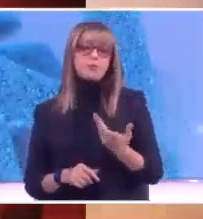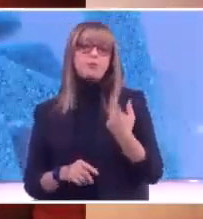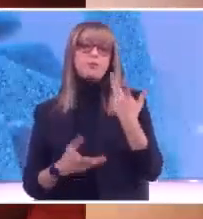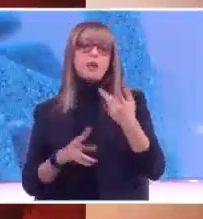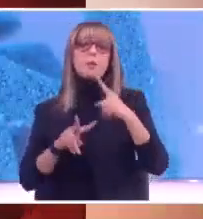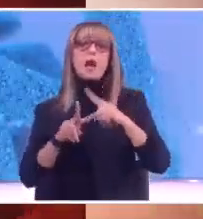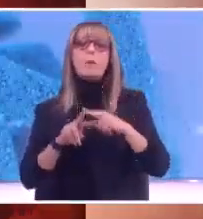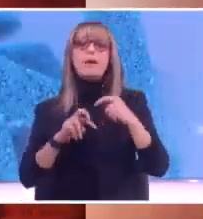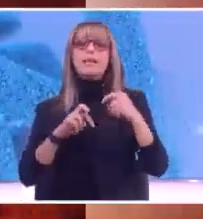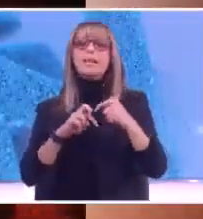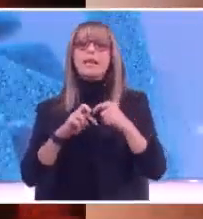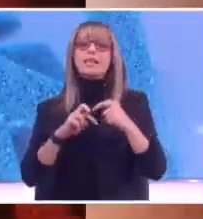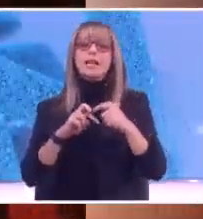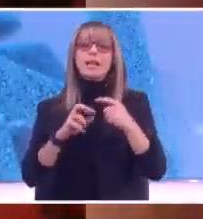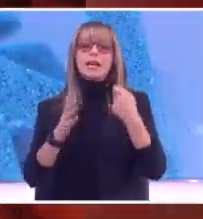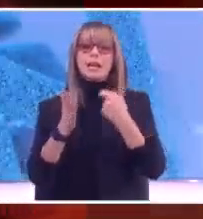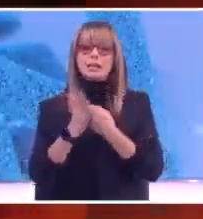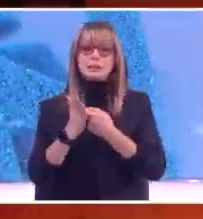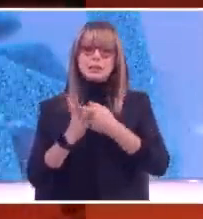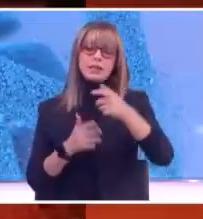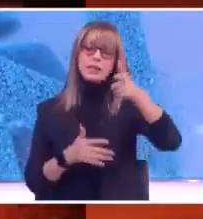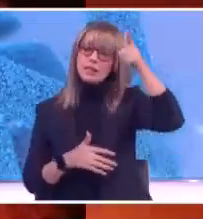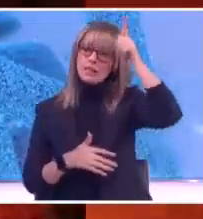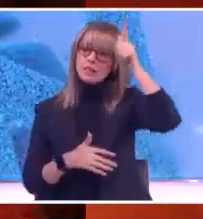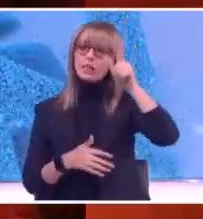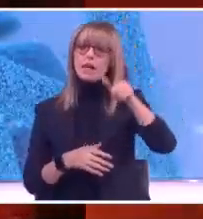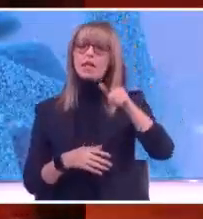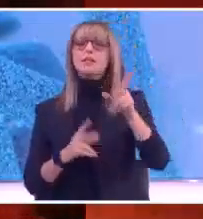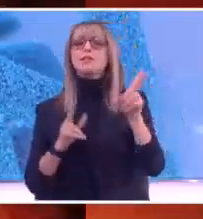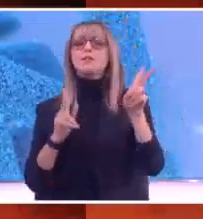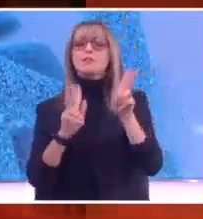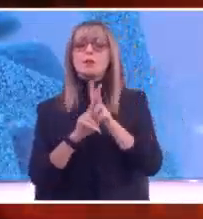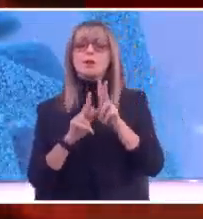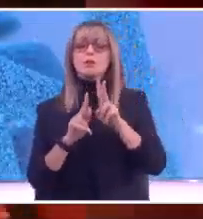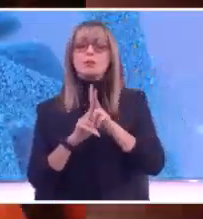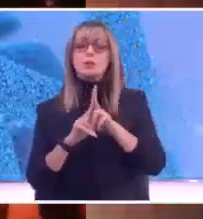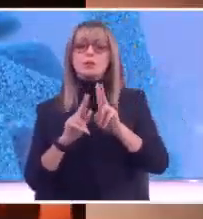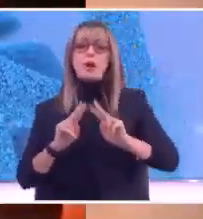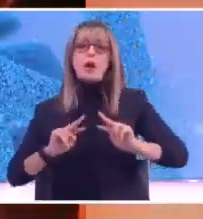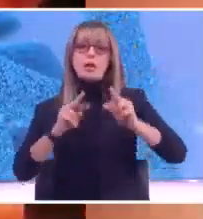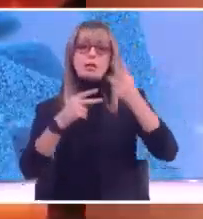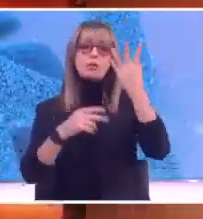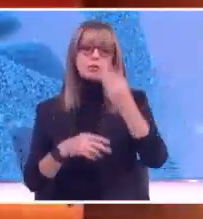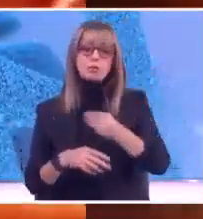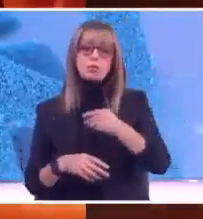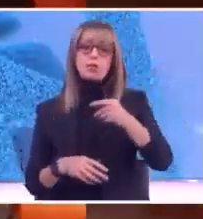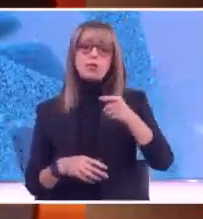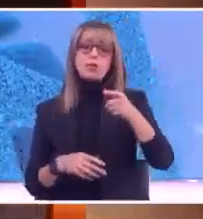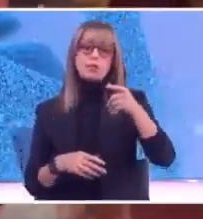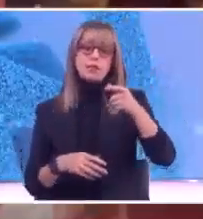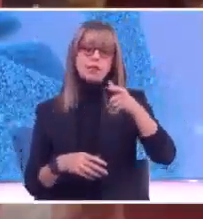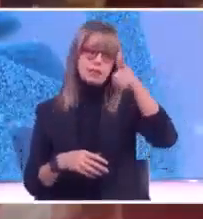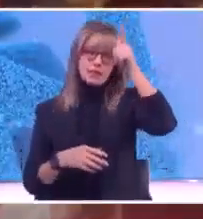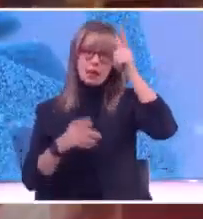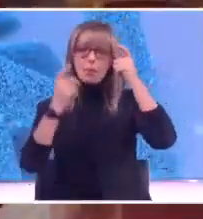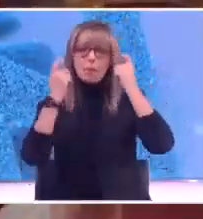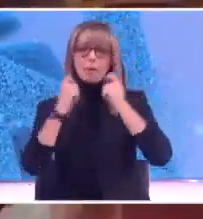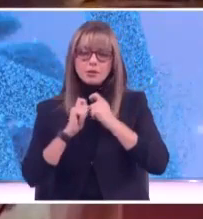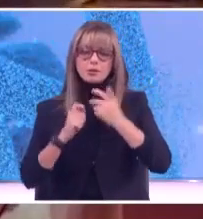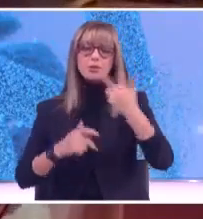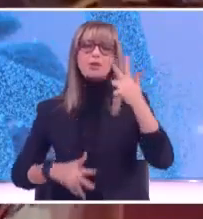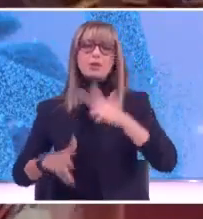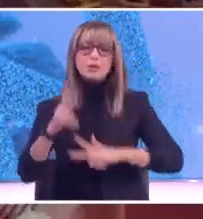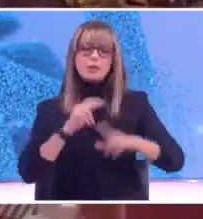Rıza Radan isminin İran Emniyet Genel Müdürü olarak atanmış olması, İran'ın başörtüsü noktasında, kılık